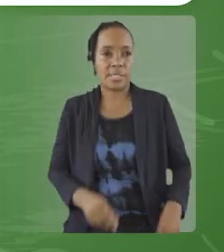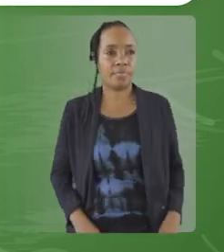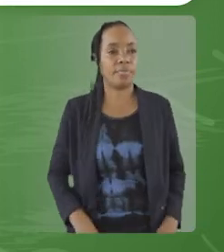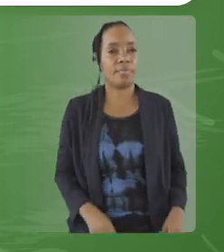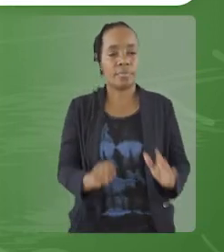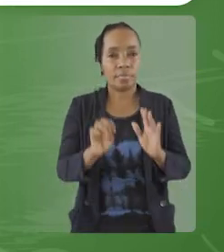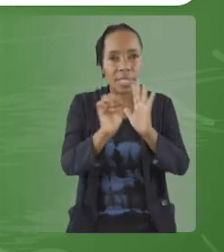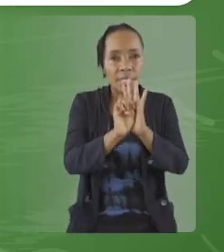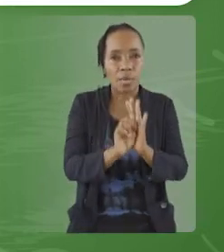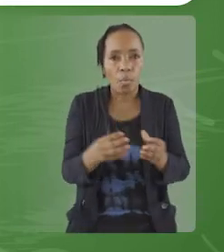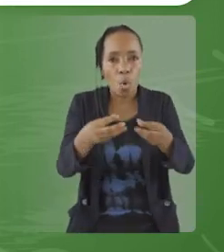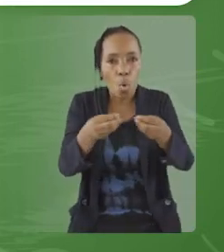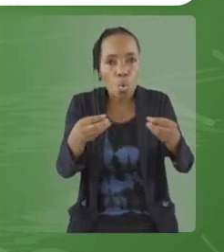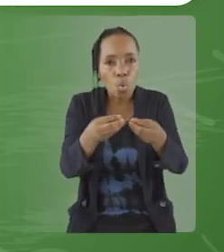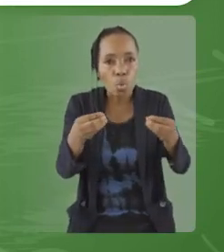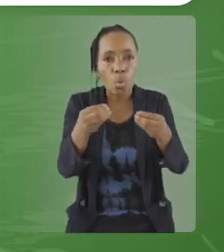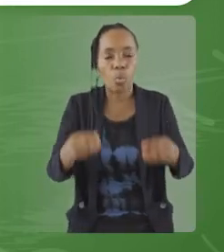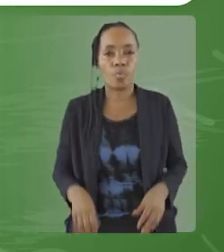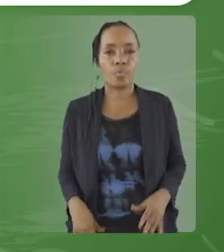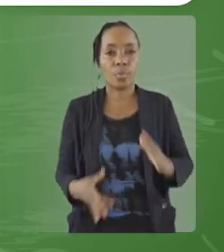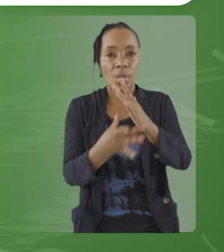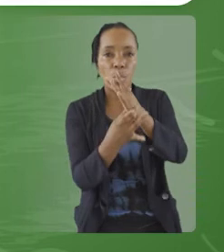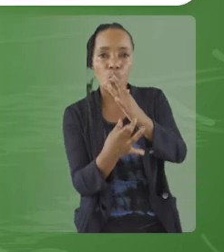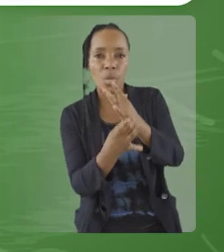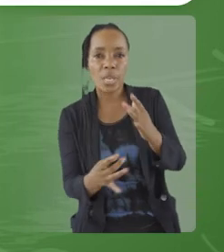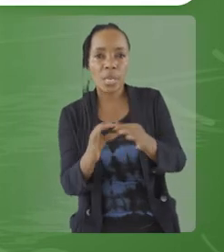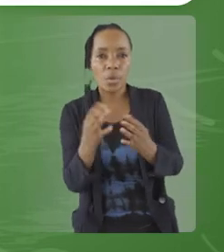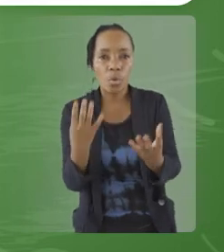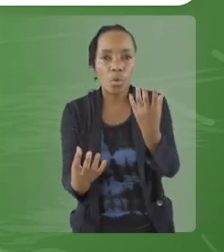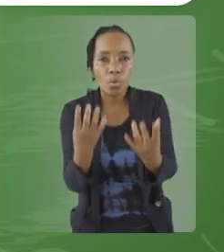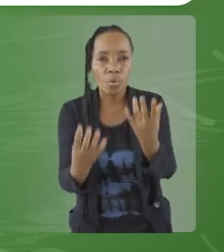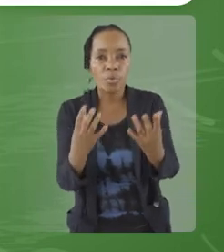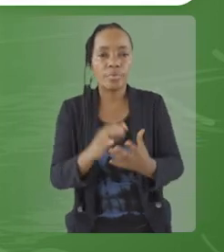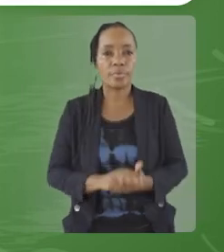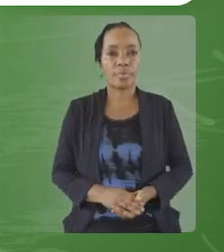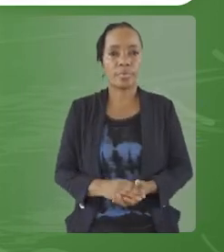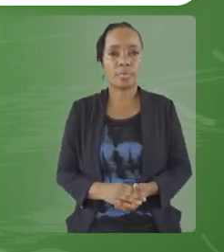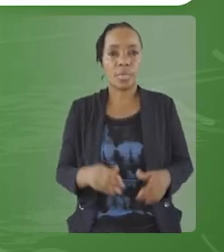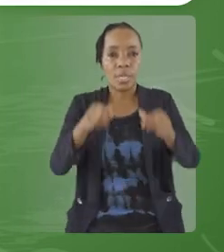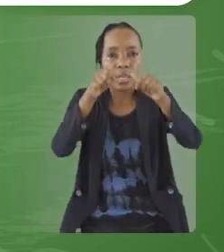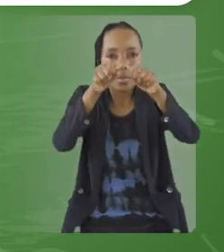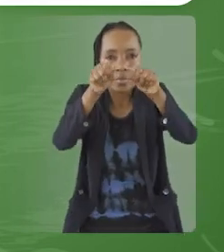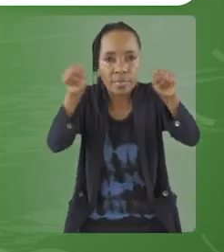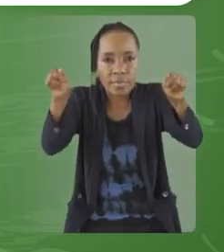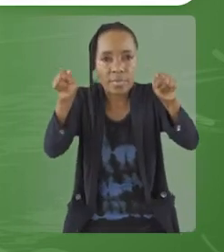Le coton, l'huile de cuisine, le sparadrap,